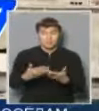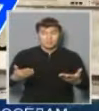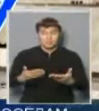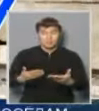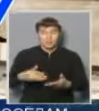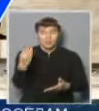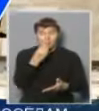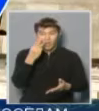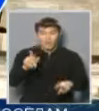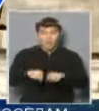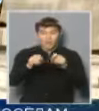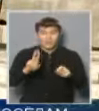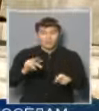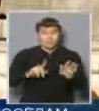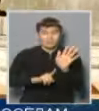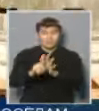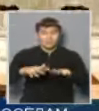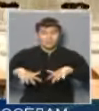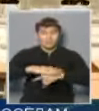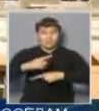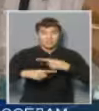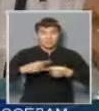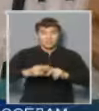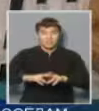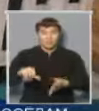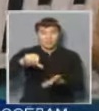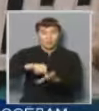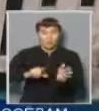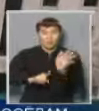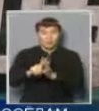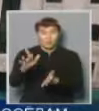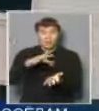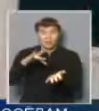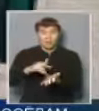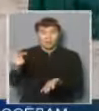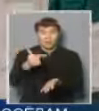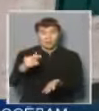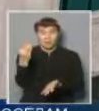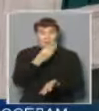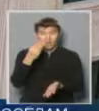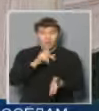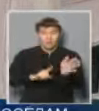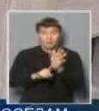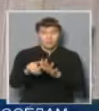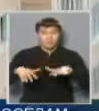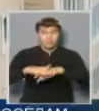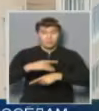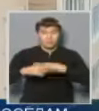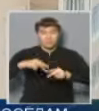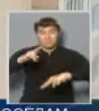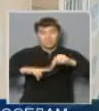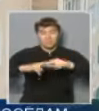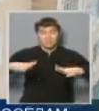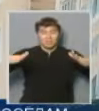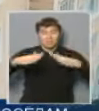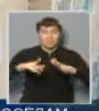Основанная в Актау, K7 Group в настоящее время продолжает активную деятельность в городах Атырау, Актау, Актюбе и Алматы. Строительство